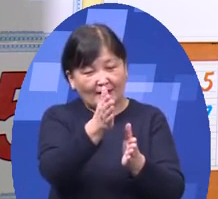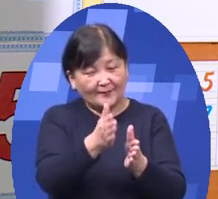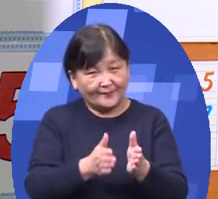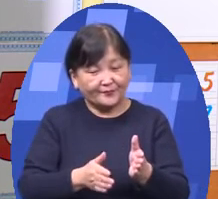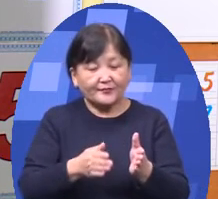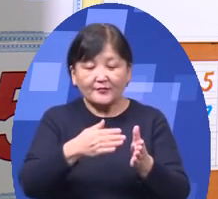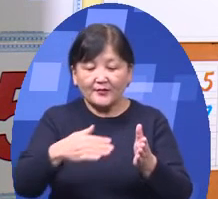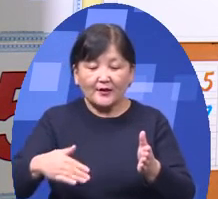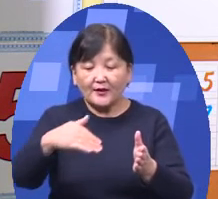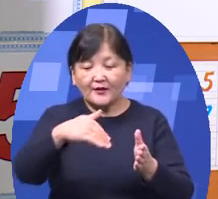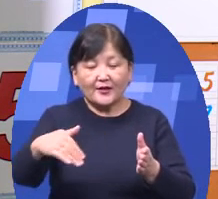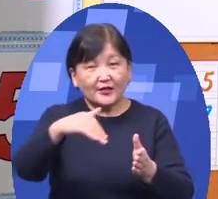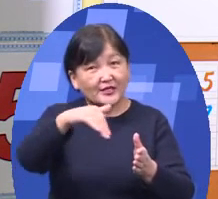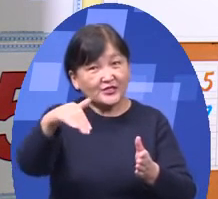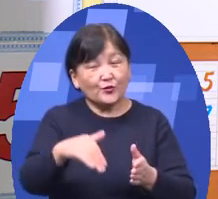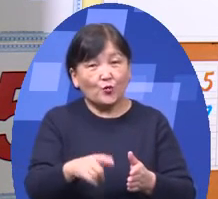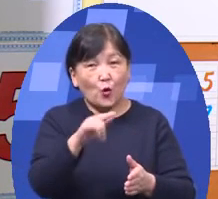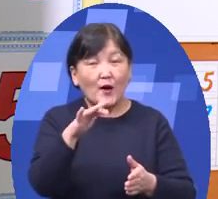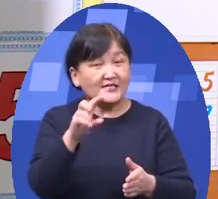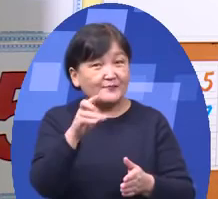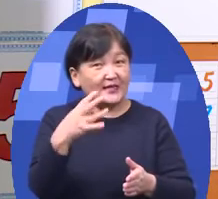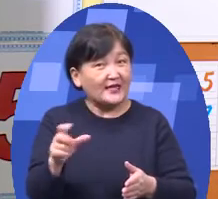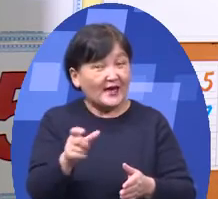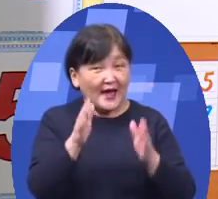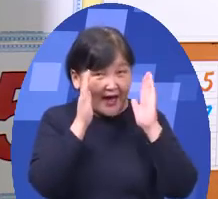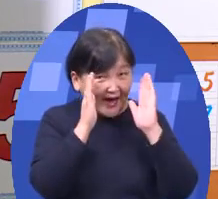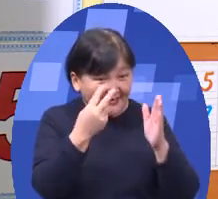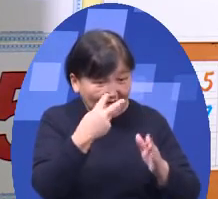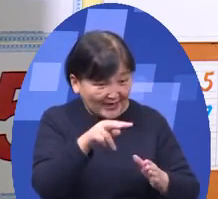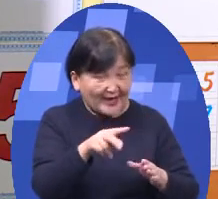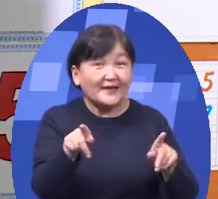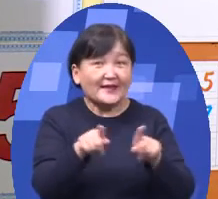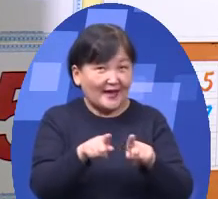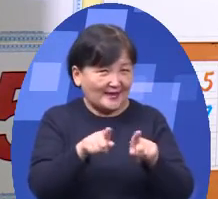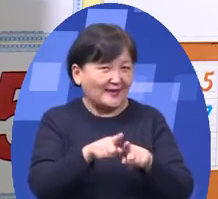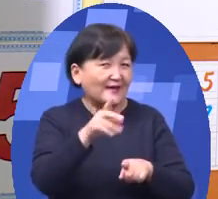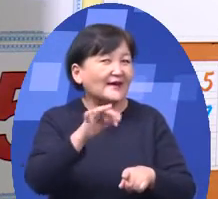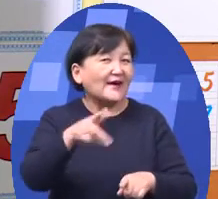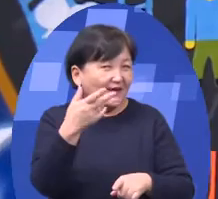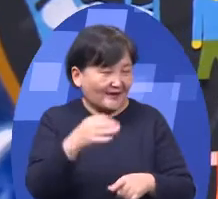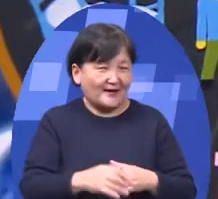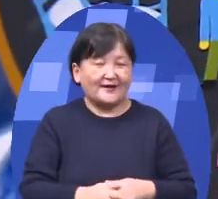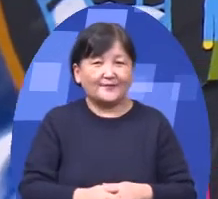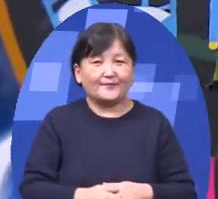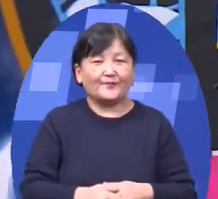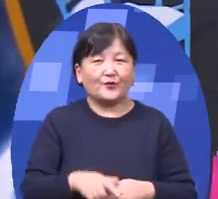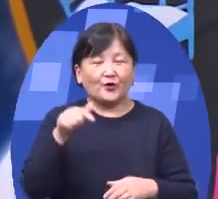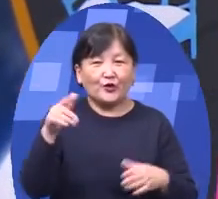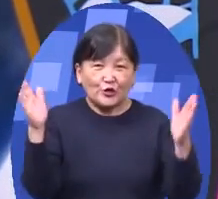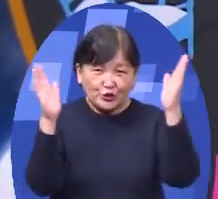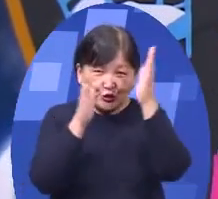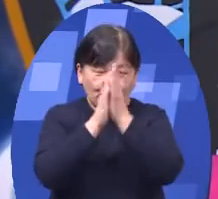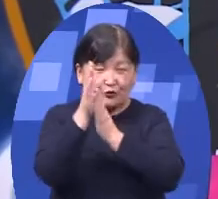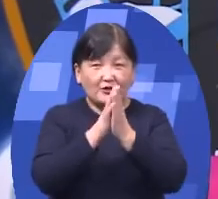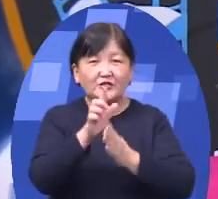адилхан хэдэн хэсэг хуваасан мөлий. Ажиглаараа хүүхдүүдээ яг үүнтэй адилхан хийж үзээрэй. За ингээд шүн